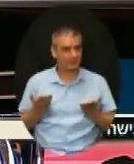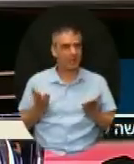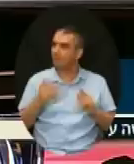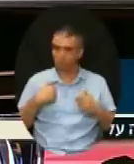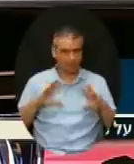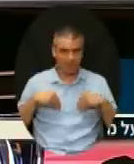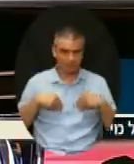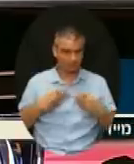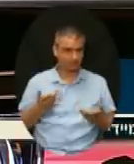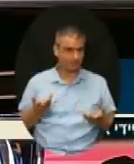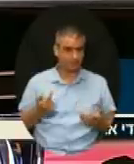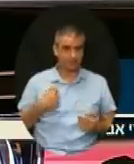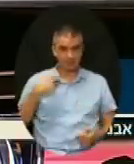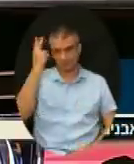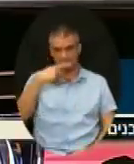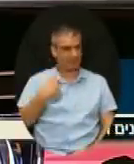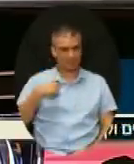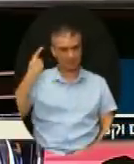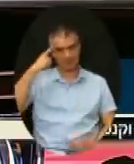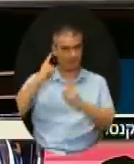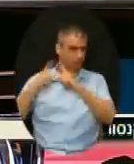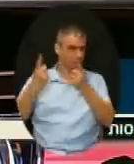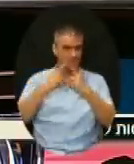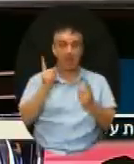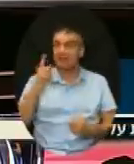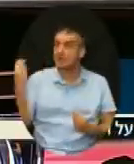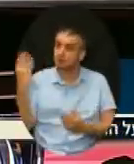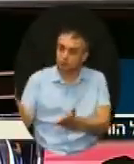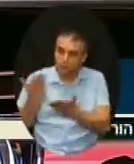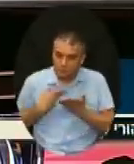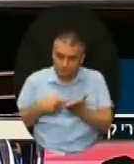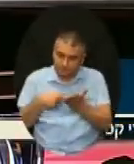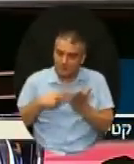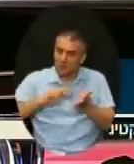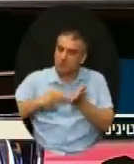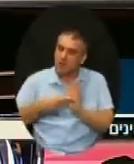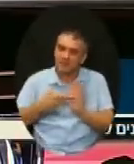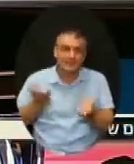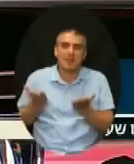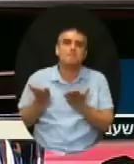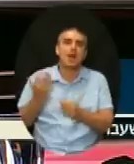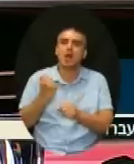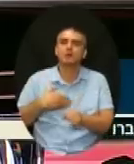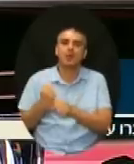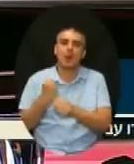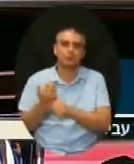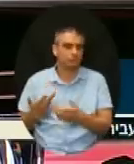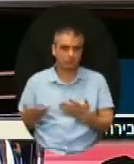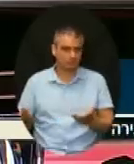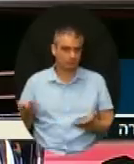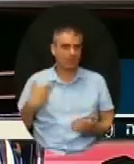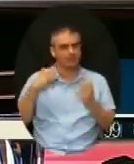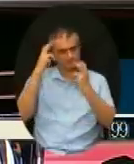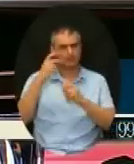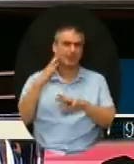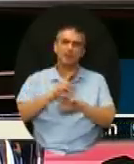איתה. אגב, אני מבינה שאנחנו לא באותה עמדה, אבל תוכנית כלשהי, לכן אני באמת מצפה ממנו